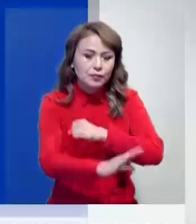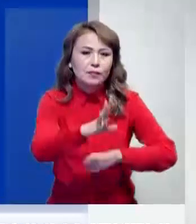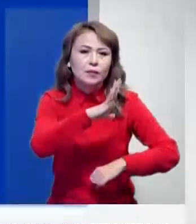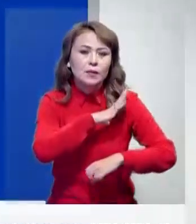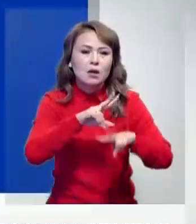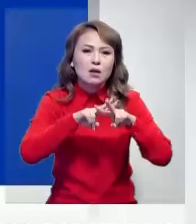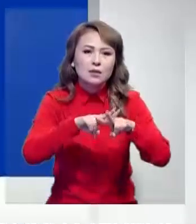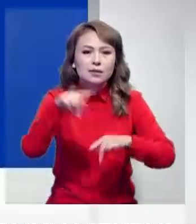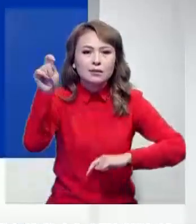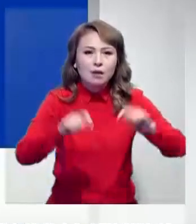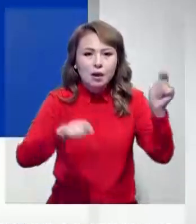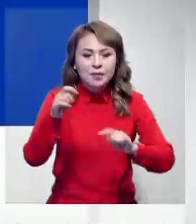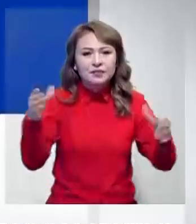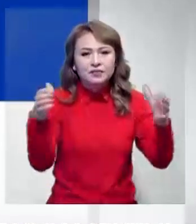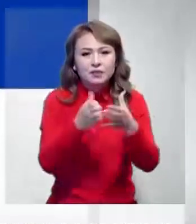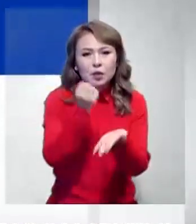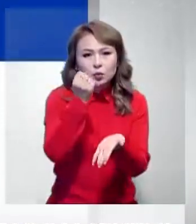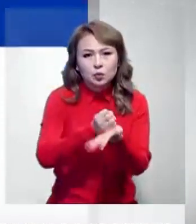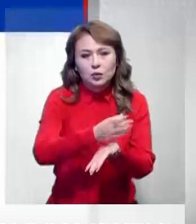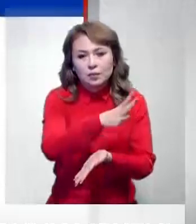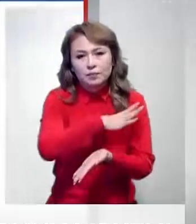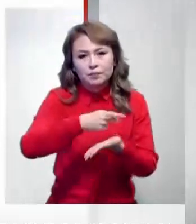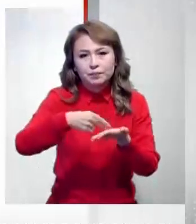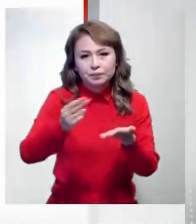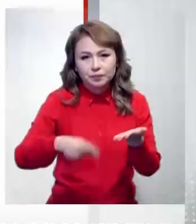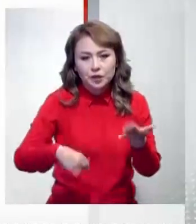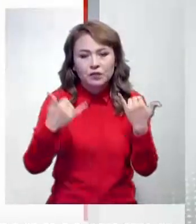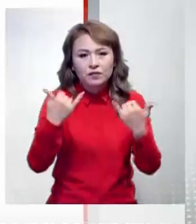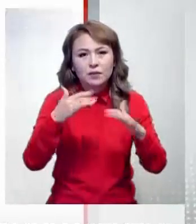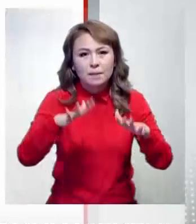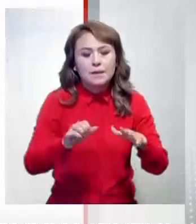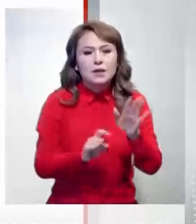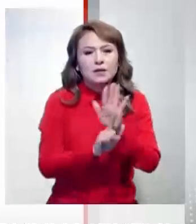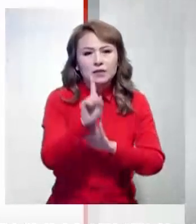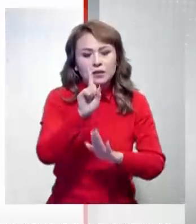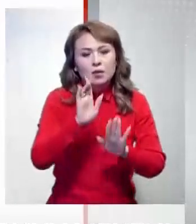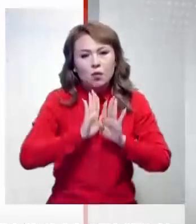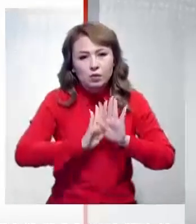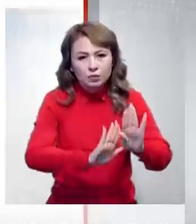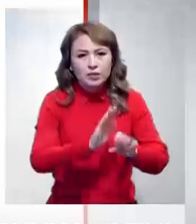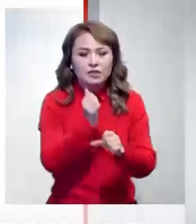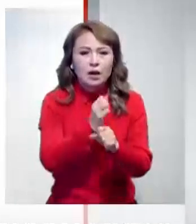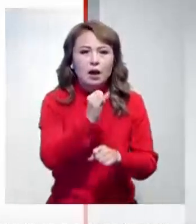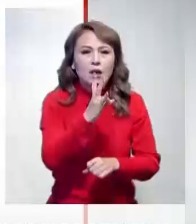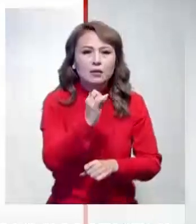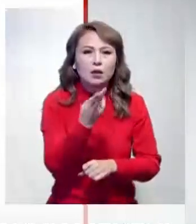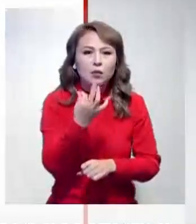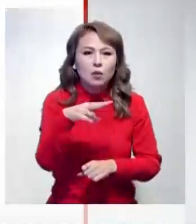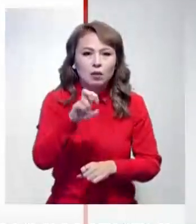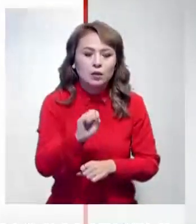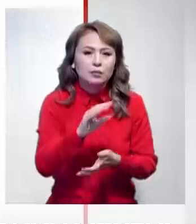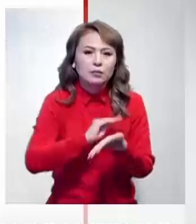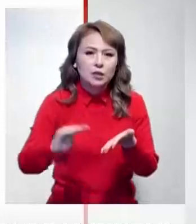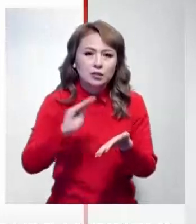актісі мен Астана саммиті декларациясына қол қойылды. Түрік кеңесі бас хатшысының орынбасары Омер Коджаман Анадолы Эдженси басылымына